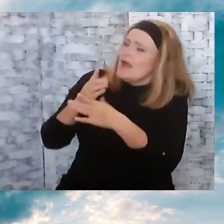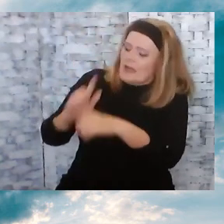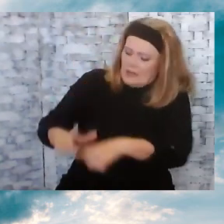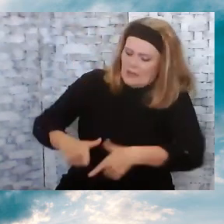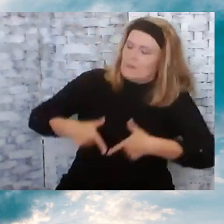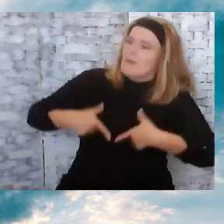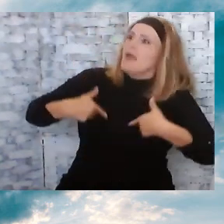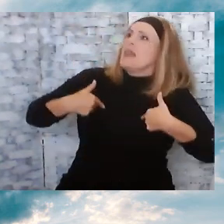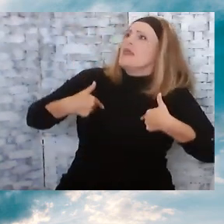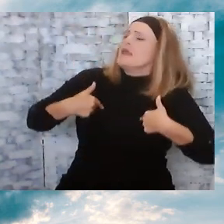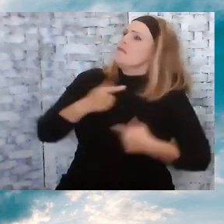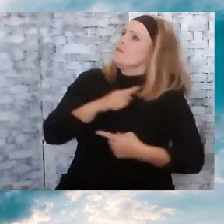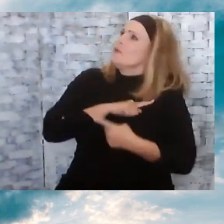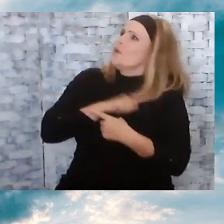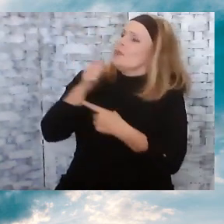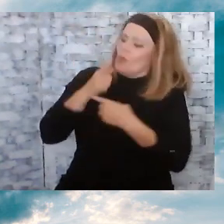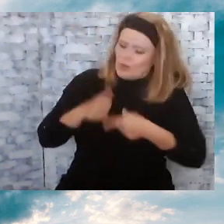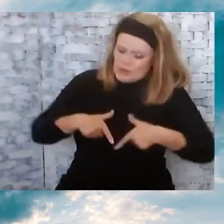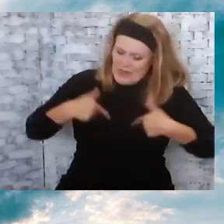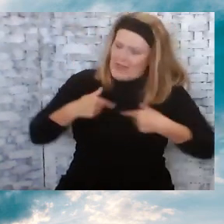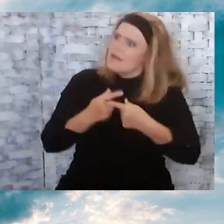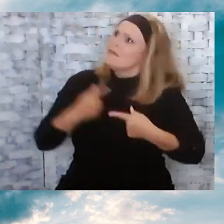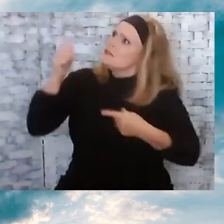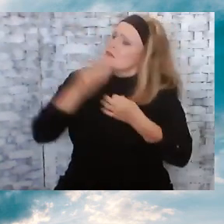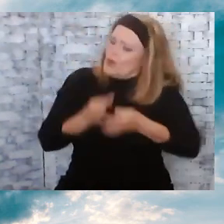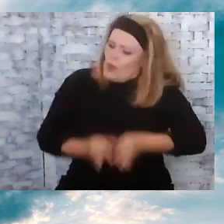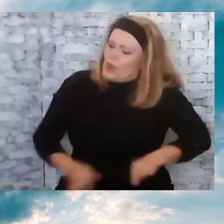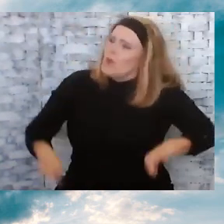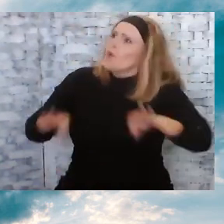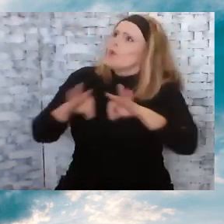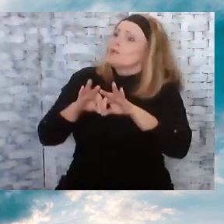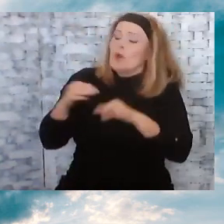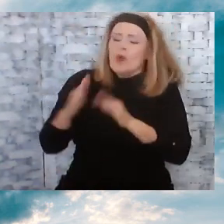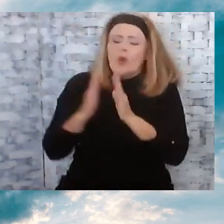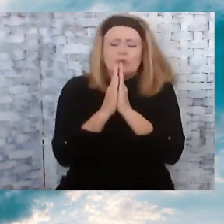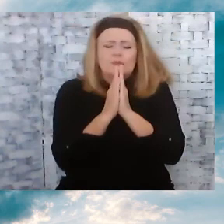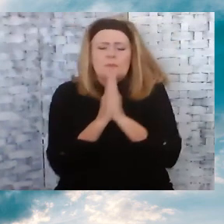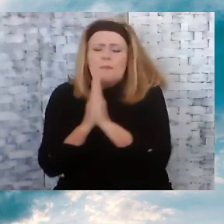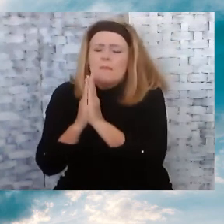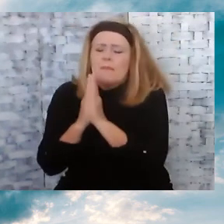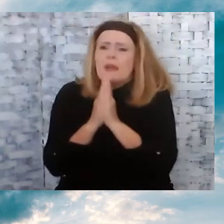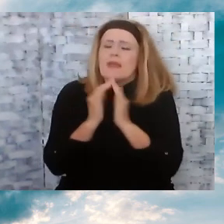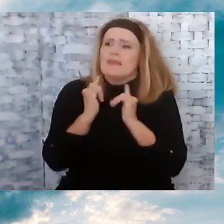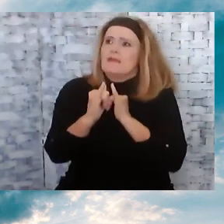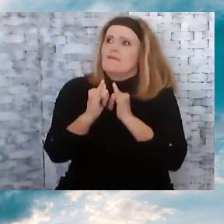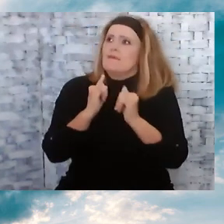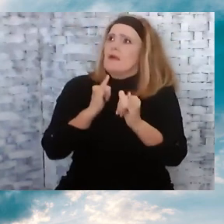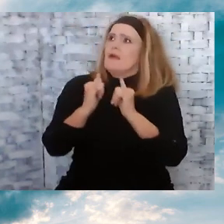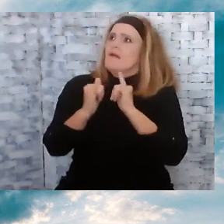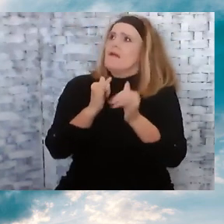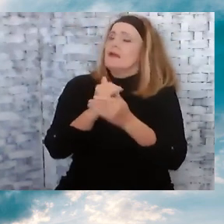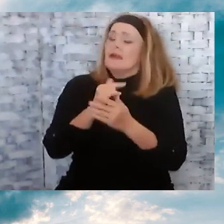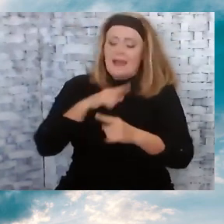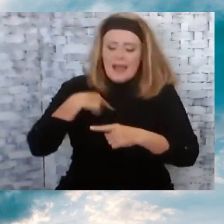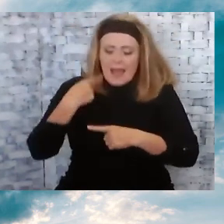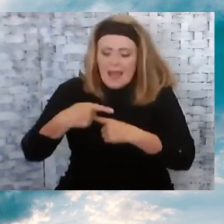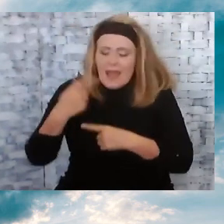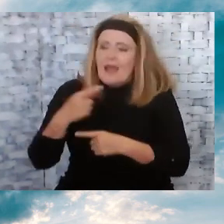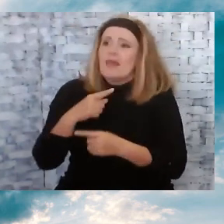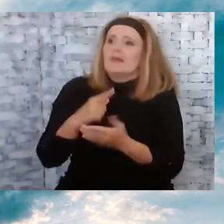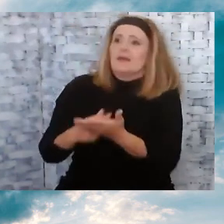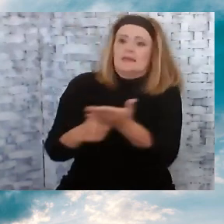ons lewens vir U kosbaar is. En daarom bid ons vir mekaar, vir hierdie week wat voorlê, vir elke stilte